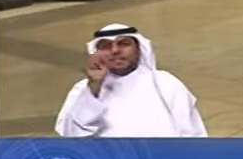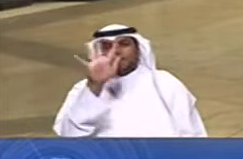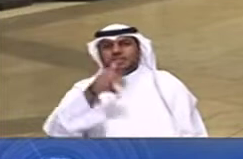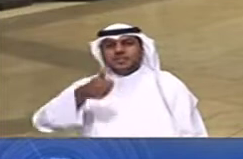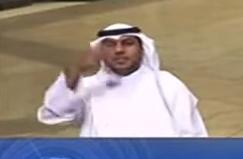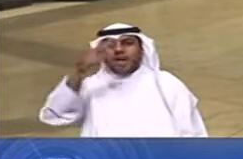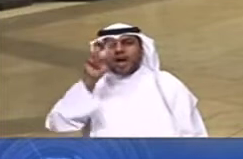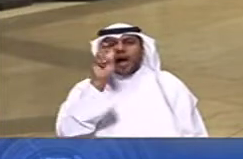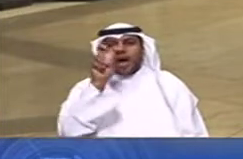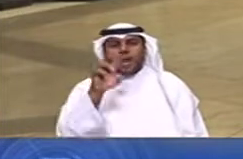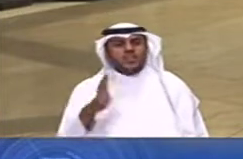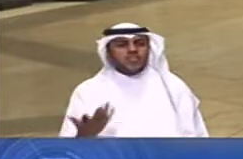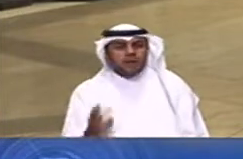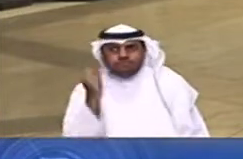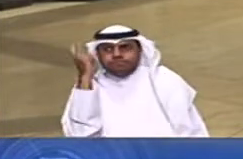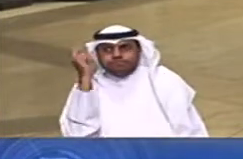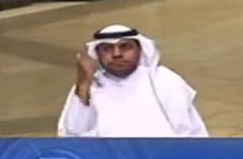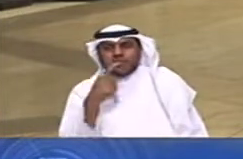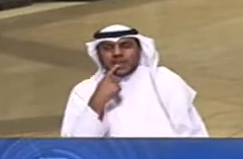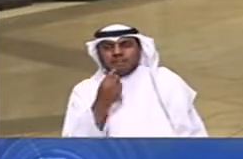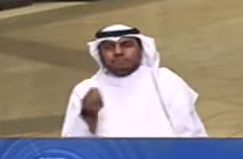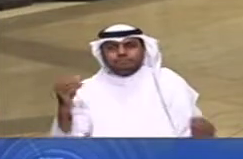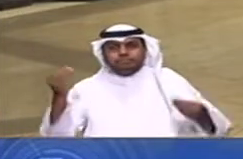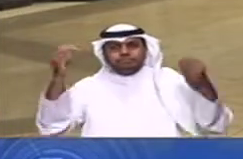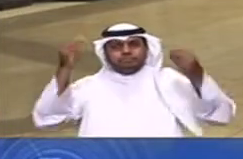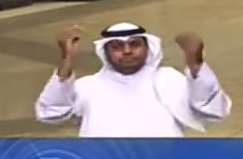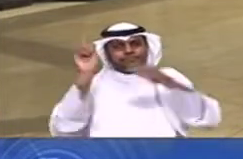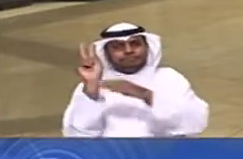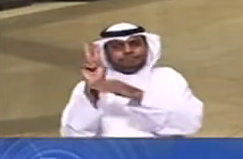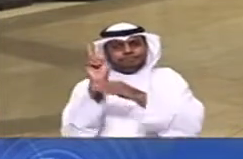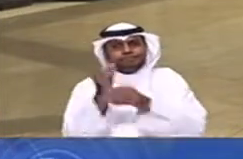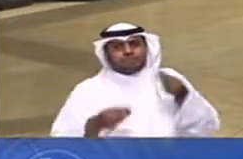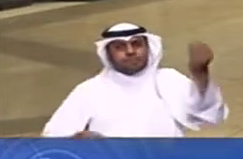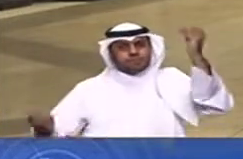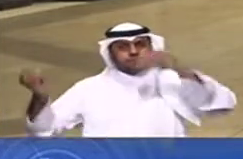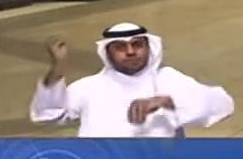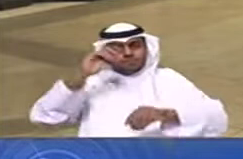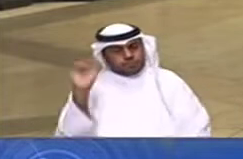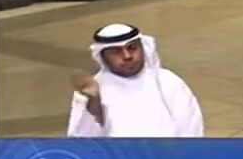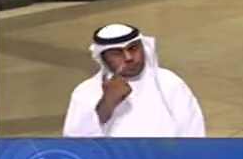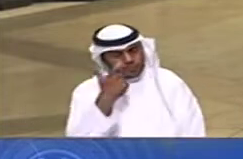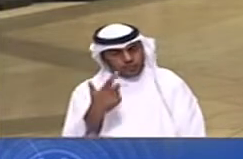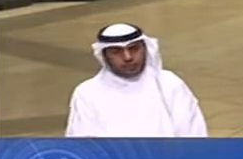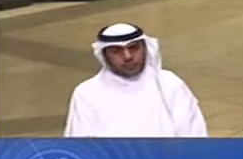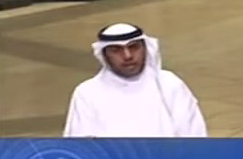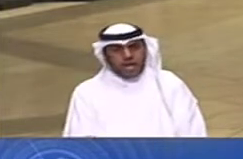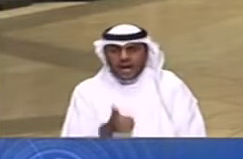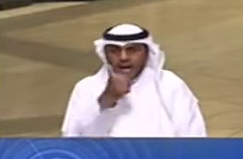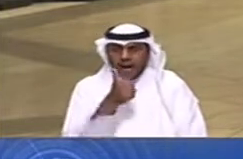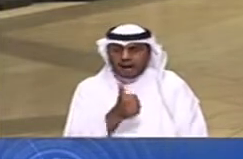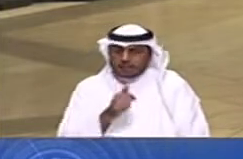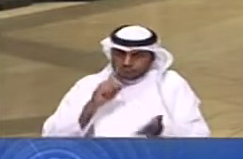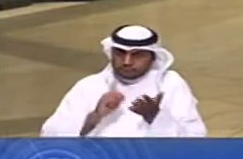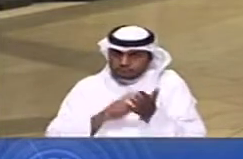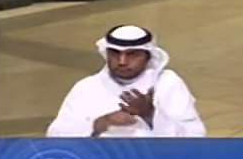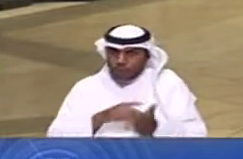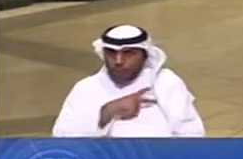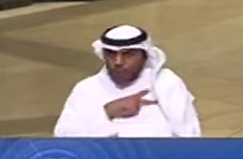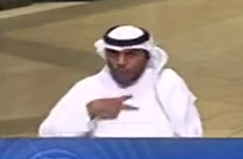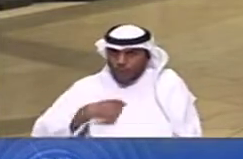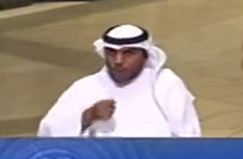المعلومة من مصادرها الصحيحة من وزارة الإعلام، من وزارة الداخلية إلى آخره من مصادرها